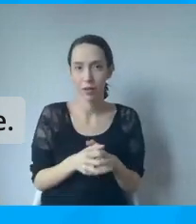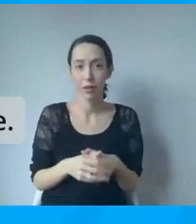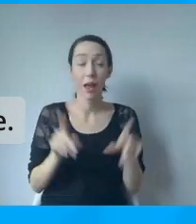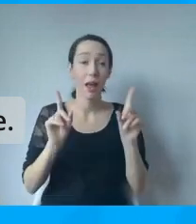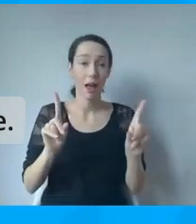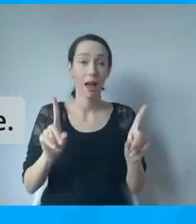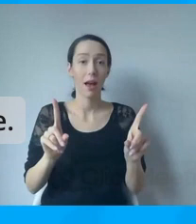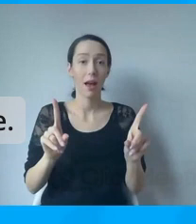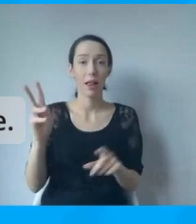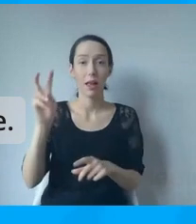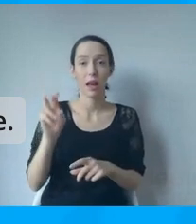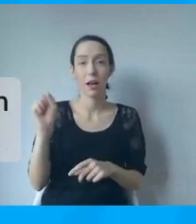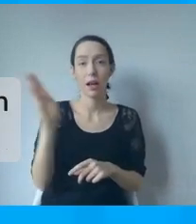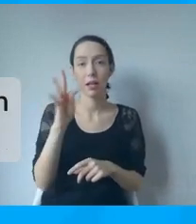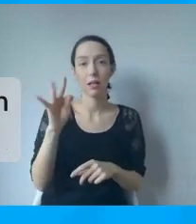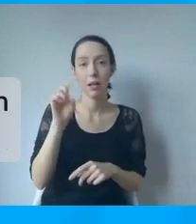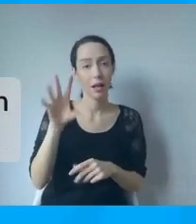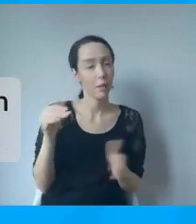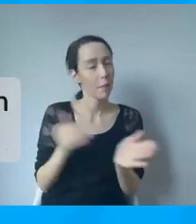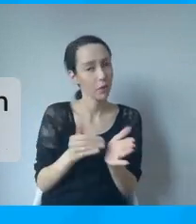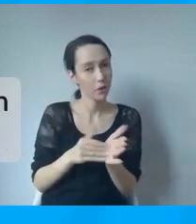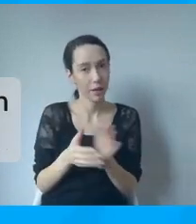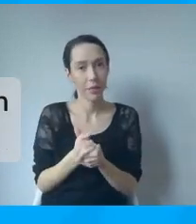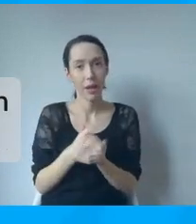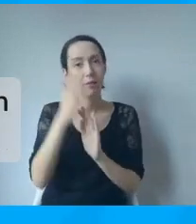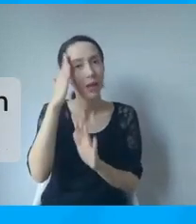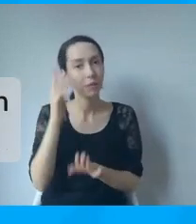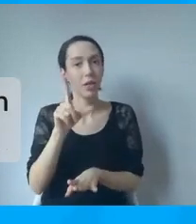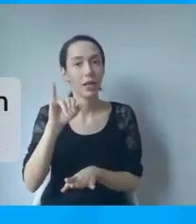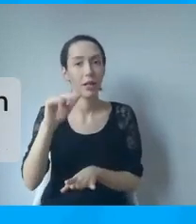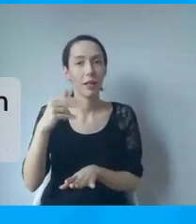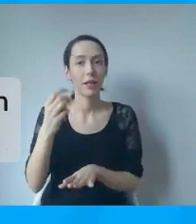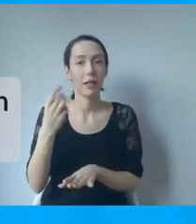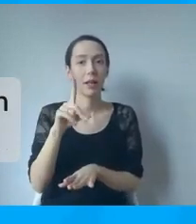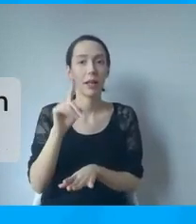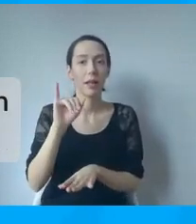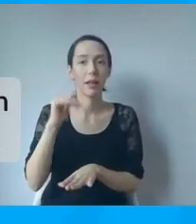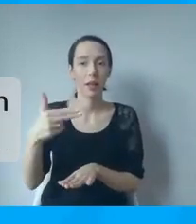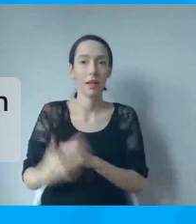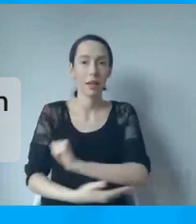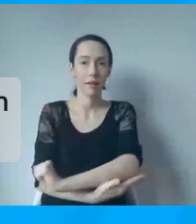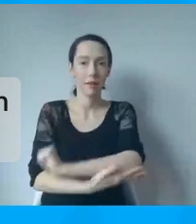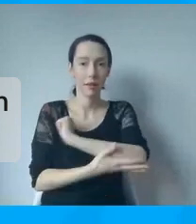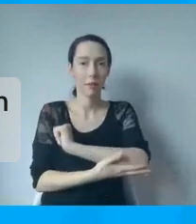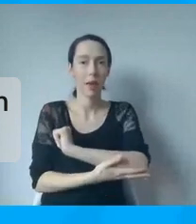tutaj dodawane. Do tego wiem, że LinkedIn wspiera posty, jeżeli są w nich